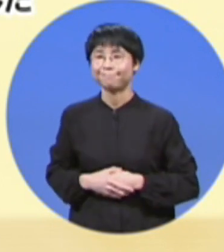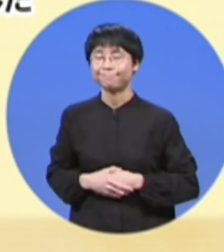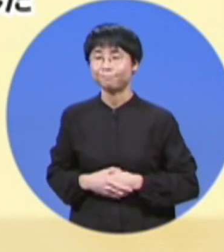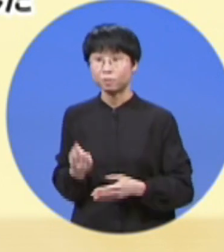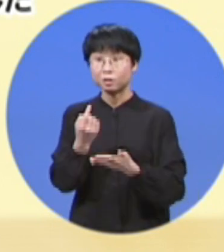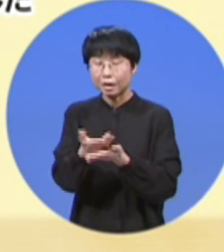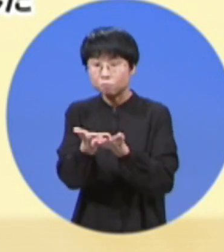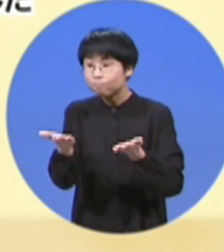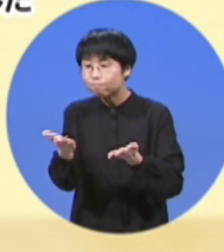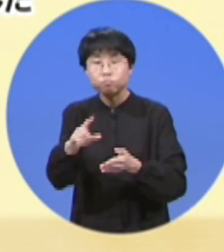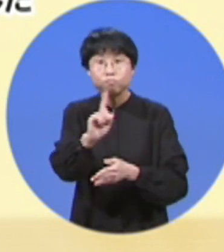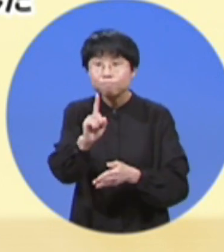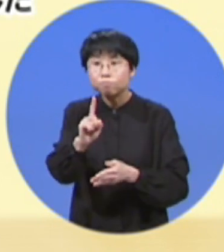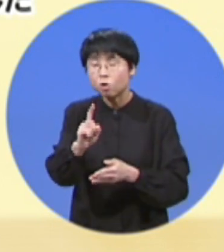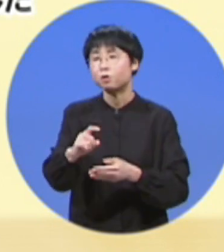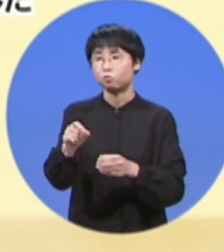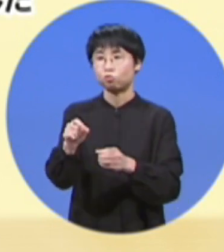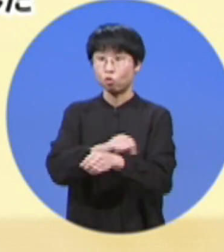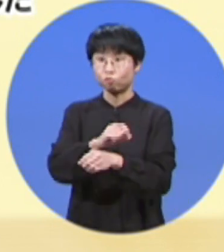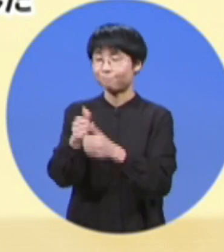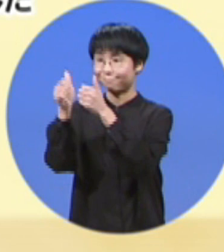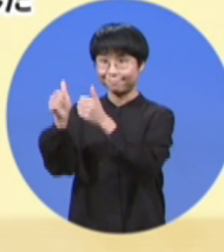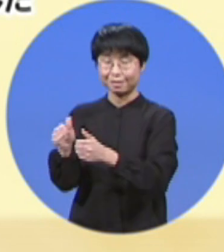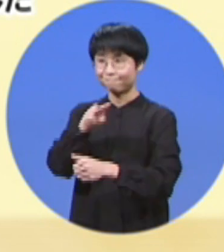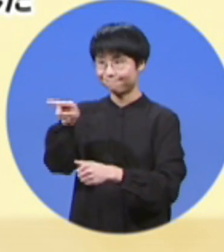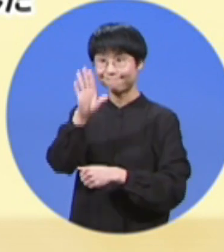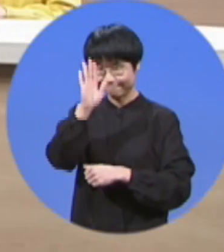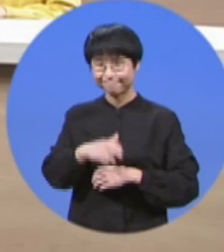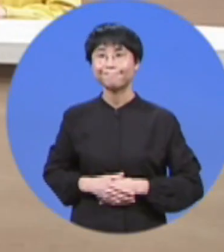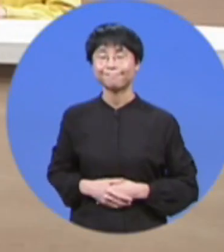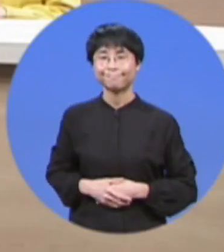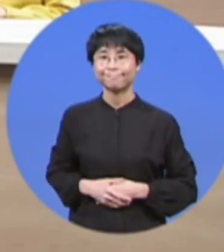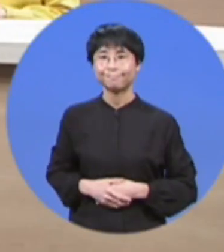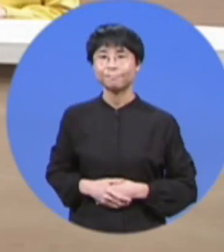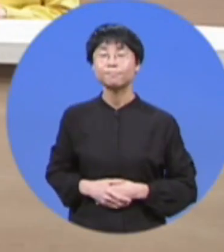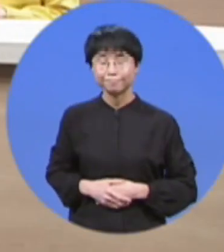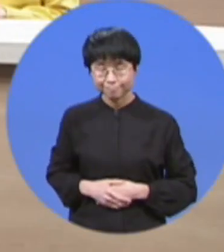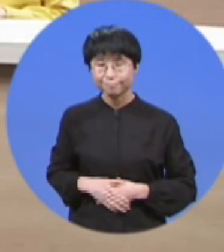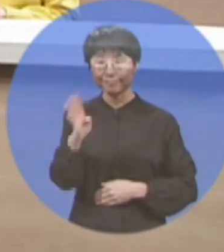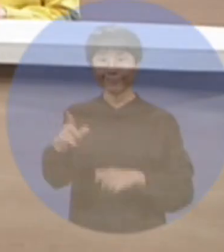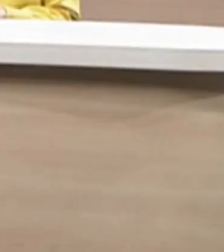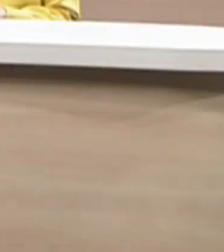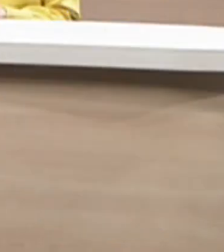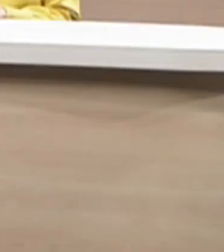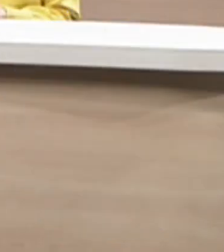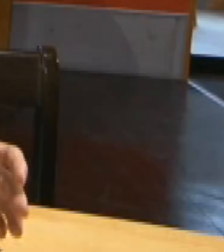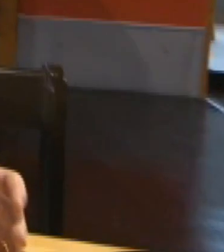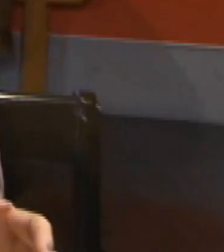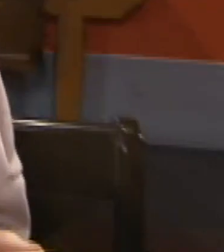参加飲食店など詳しくは特設サイトをご覧ください。以上、県からのお知らせでした。